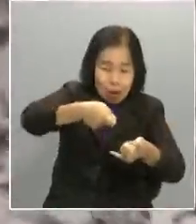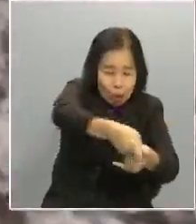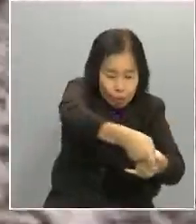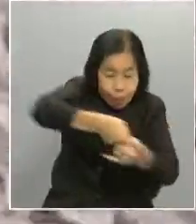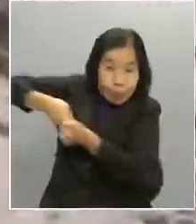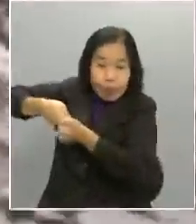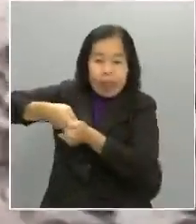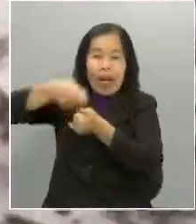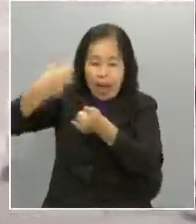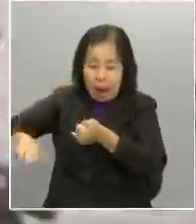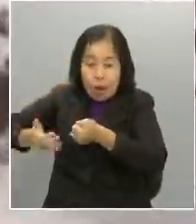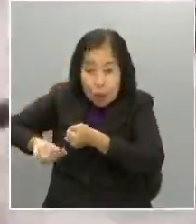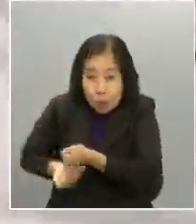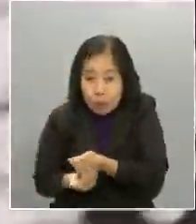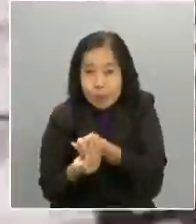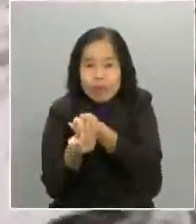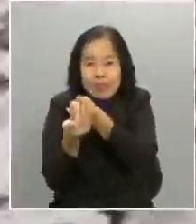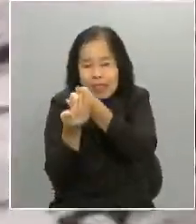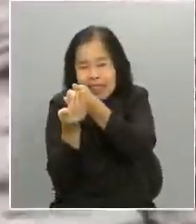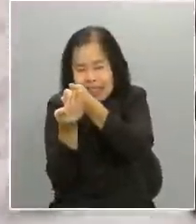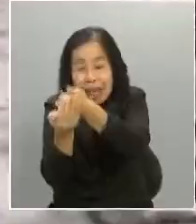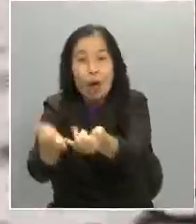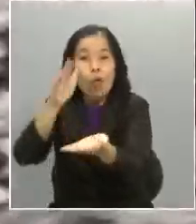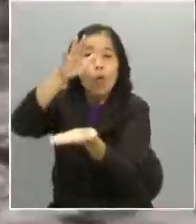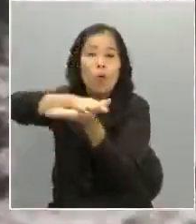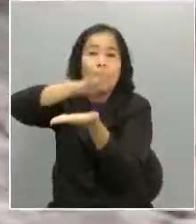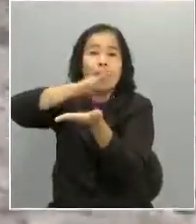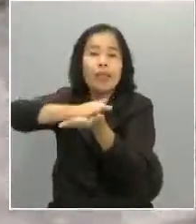แล้วอุ้มเสร็จปุ๊บพาเข้าไปในโรงเรียน